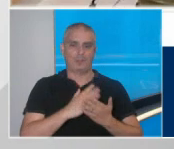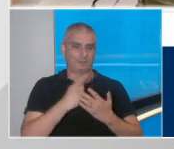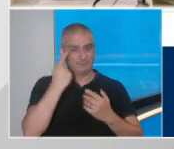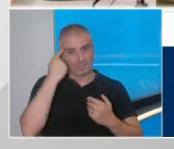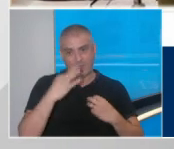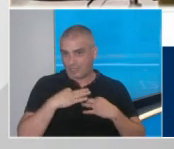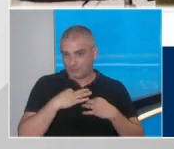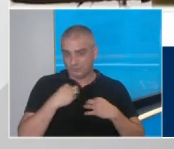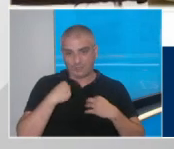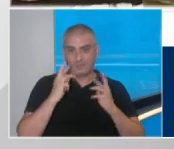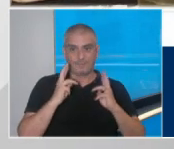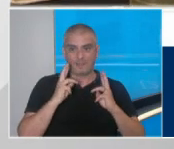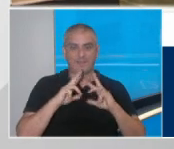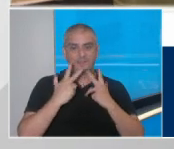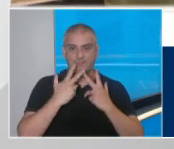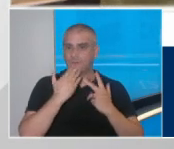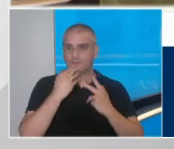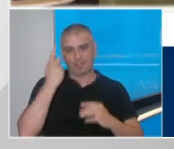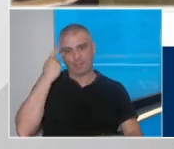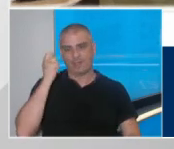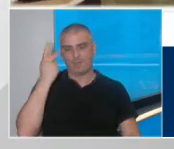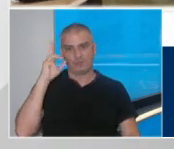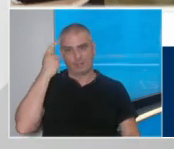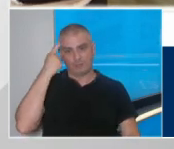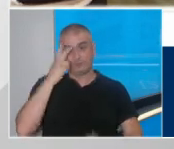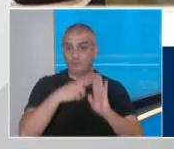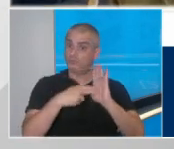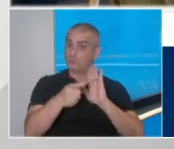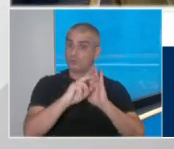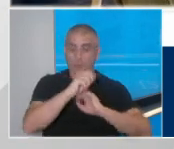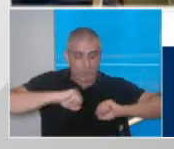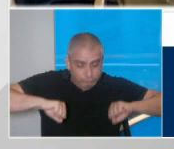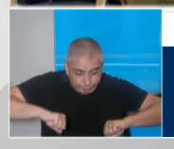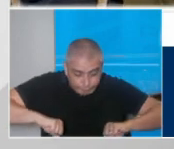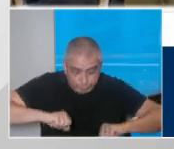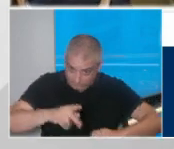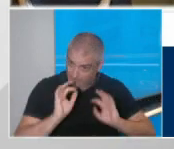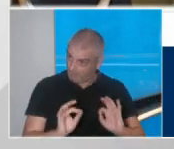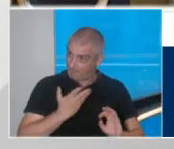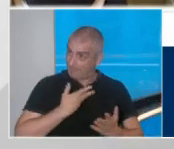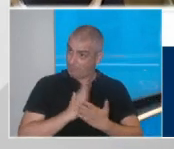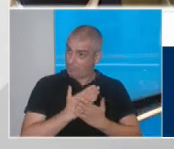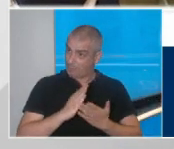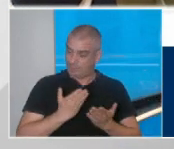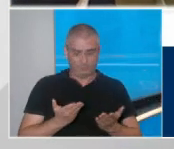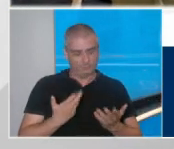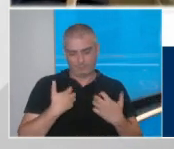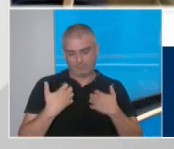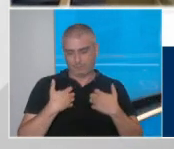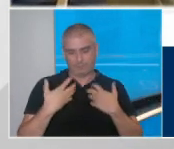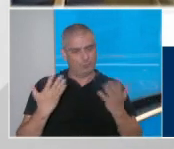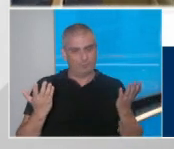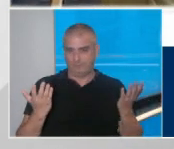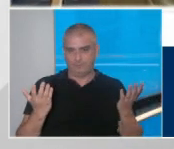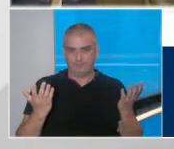הערכה שלי, אני מקווה מאוד שהציבור הישראלי יותר חכם מלחשוב שהתמונה הזאת שכולם רוכנים, באמת אז התקבלה ההחלטה, זה בימוי, זה